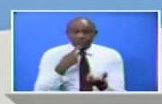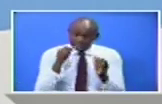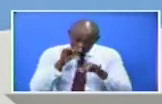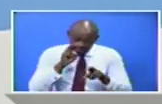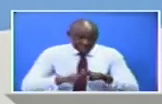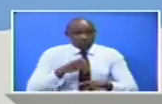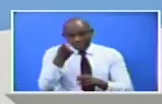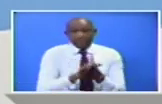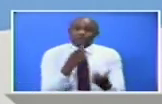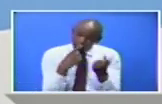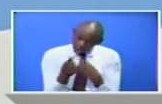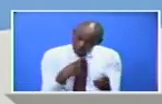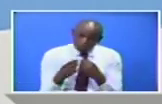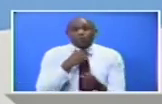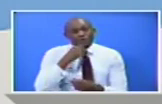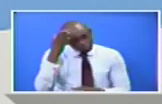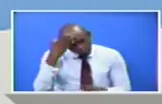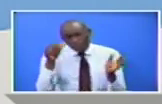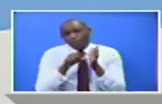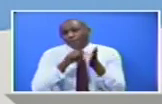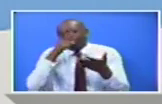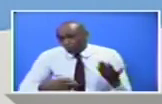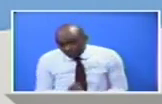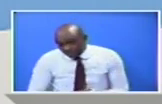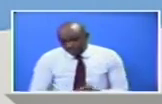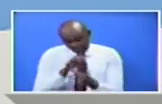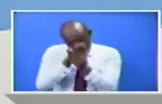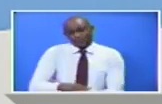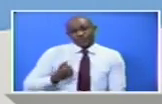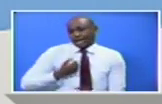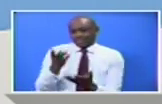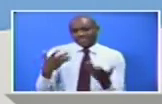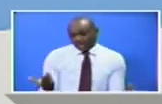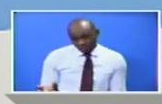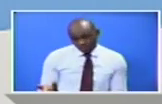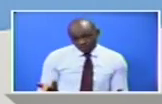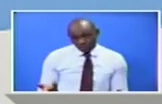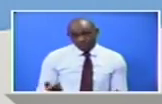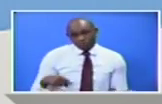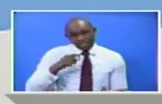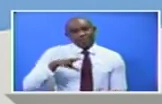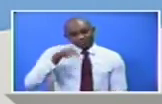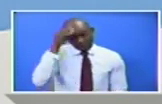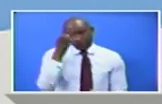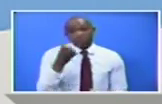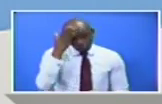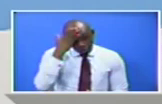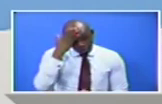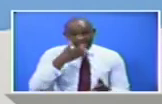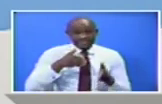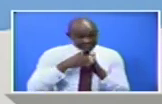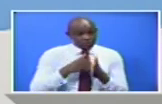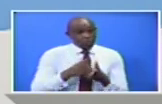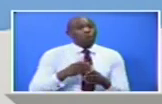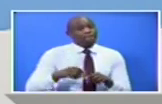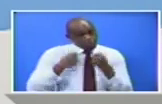chini, tunaongea, tunataka kujua tatizo ilikuwa ni gani. And tunajua siku hizi sexual harassment is